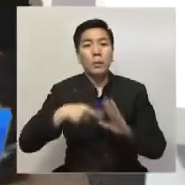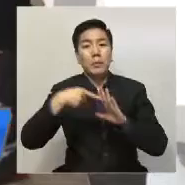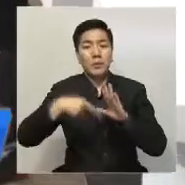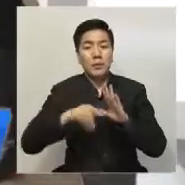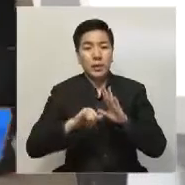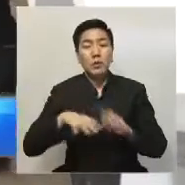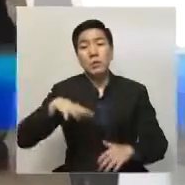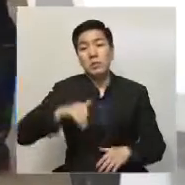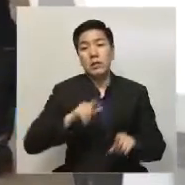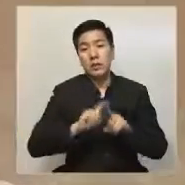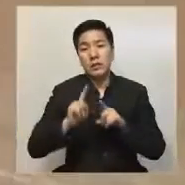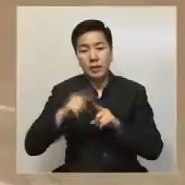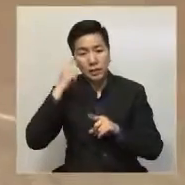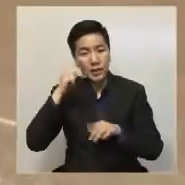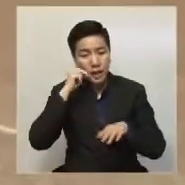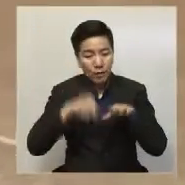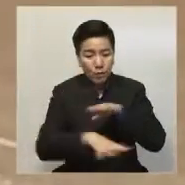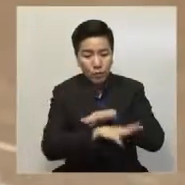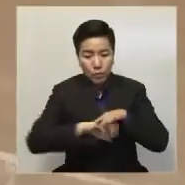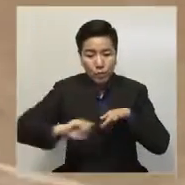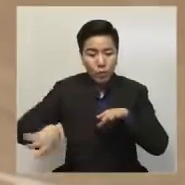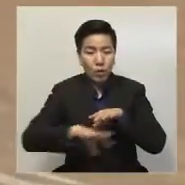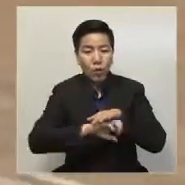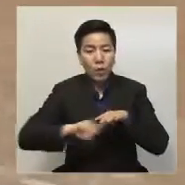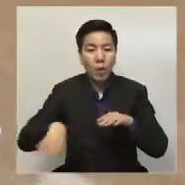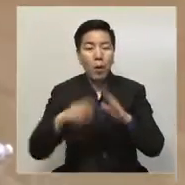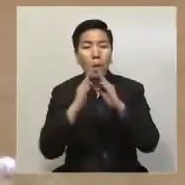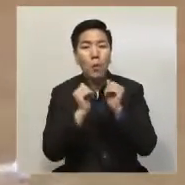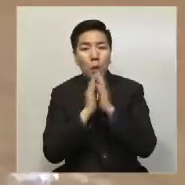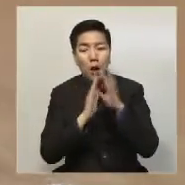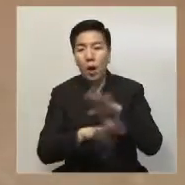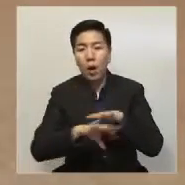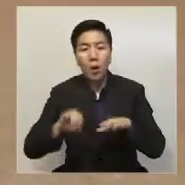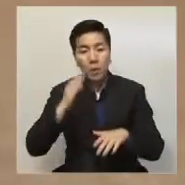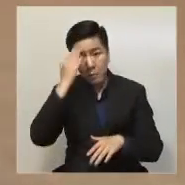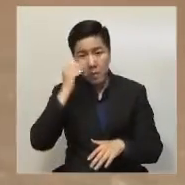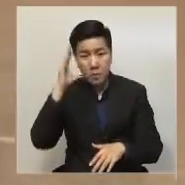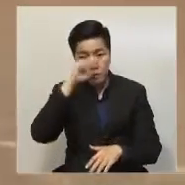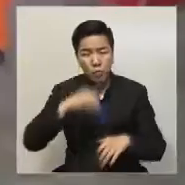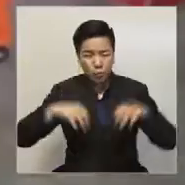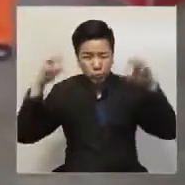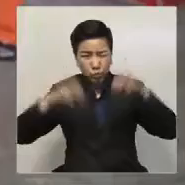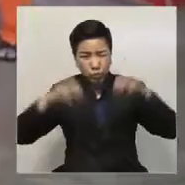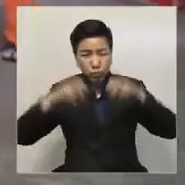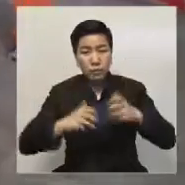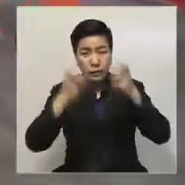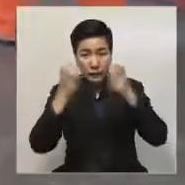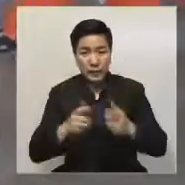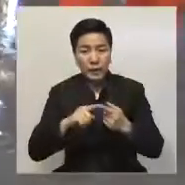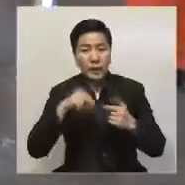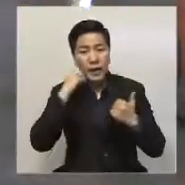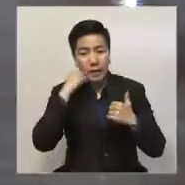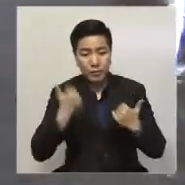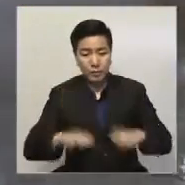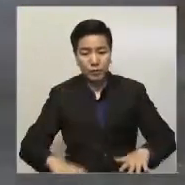วัดและเทศบาลเมืองพะเยาก็เร่งสูบน้ำออกจากภายในพระวิหารค่ะเพราะว่าเมื่อคืนที่ผ่านมามีฝนตกลงมาอย่างหนักจน